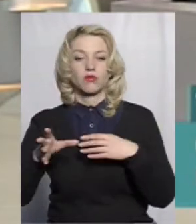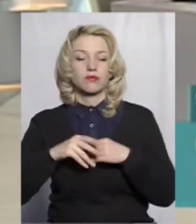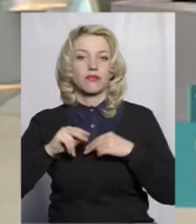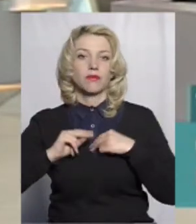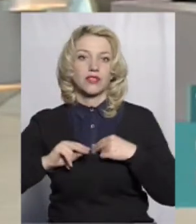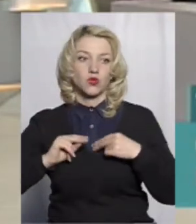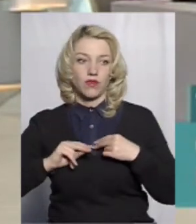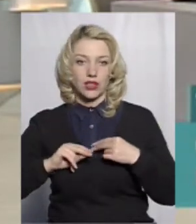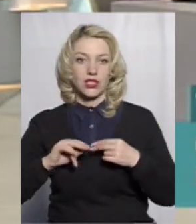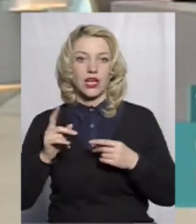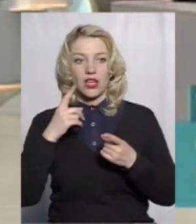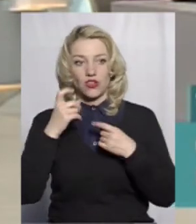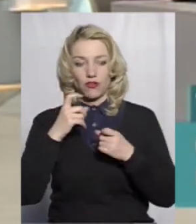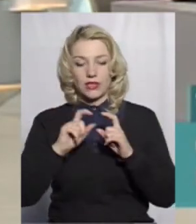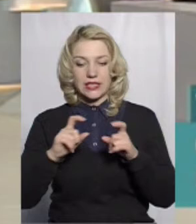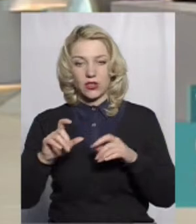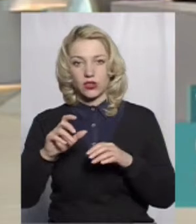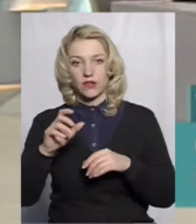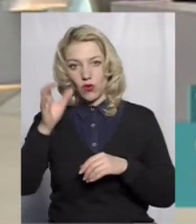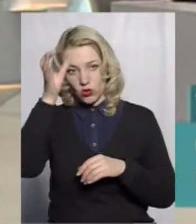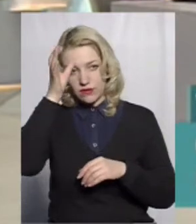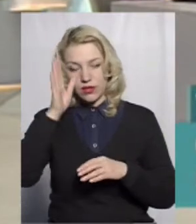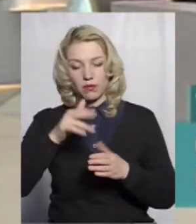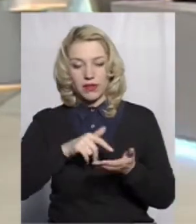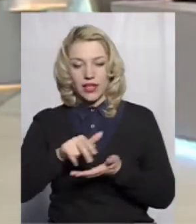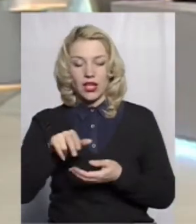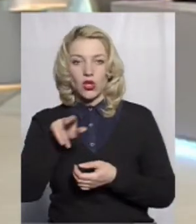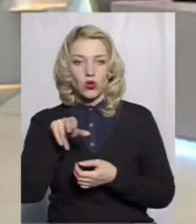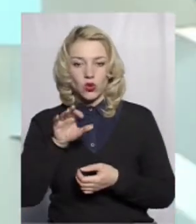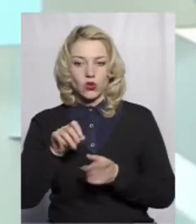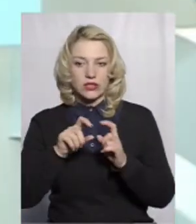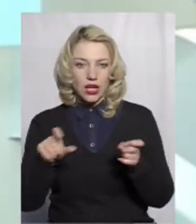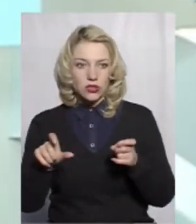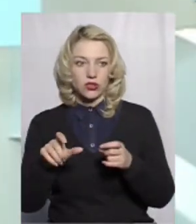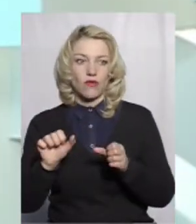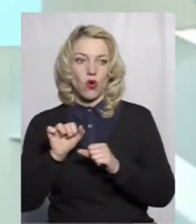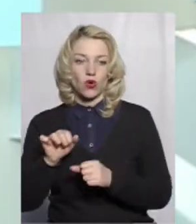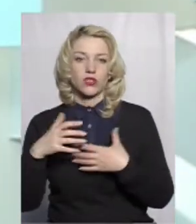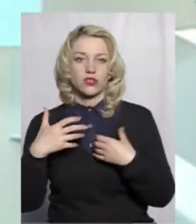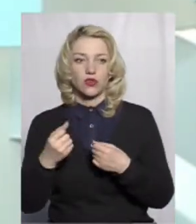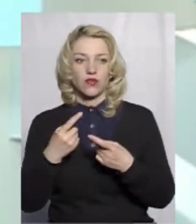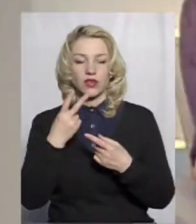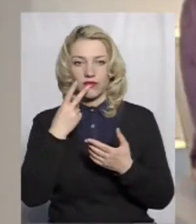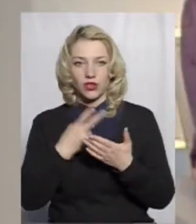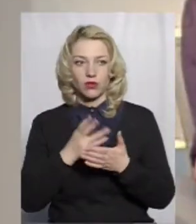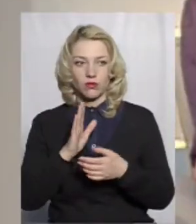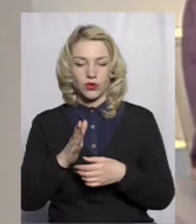співпрацювати, інформація закладів освіти піде у заклади охорони здоров'я. І там буде чітко видно, де це дитина...